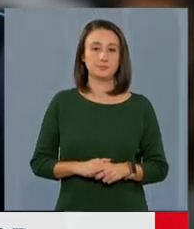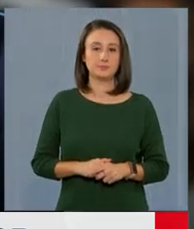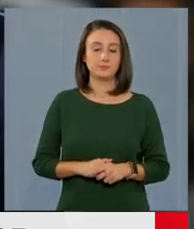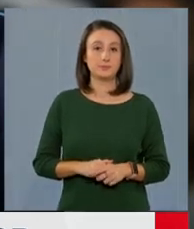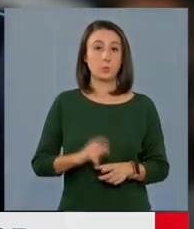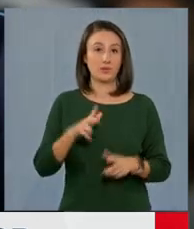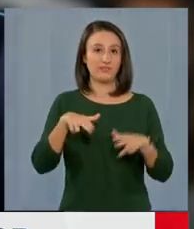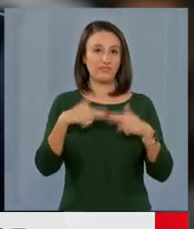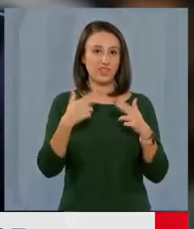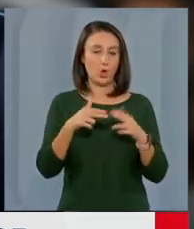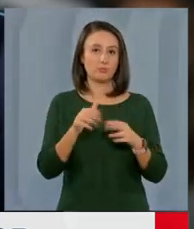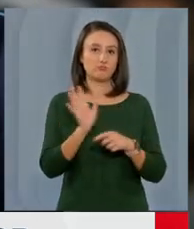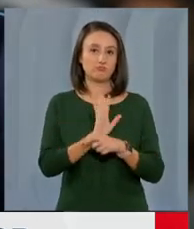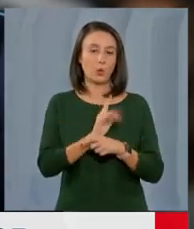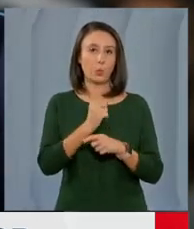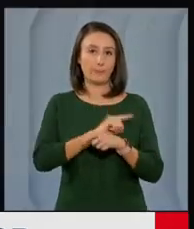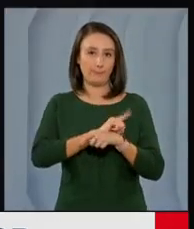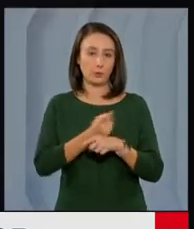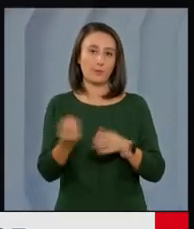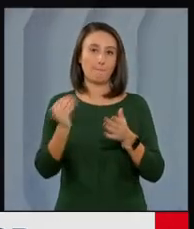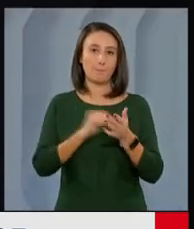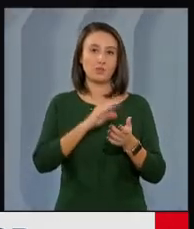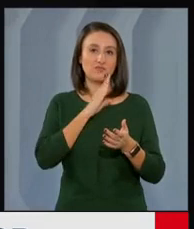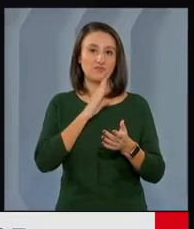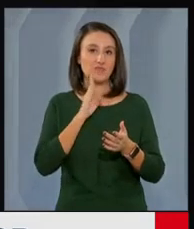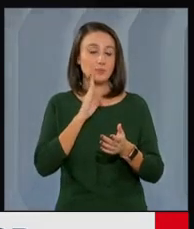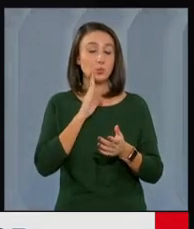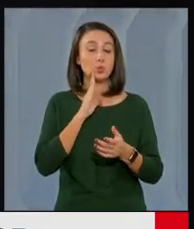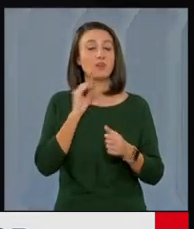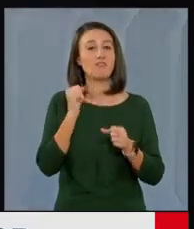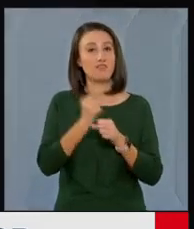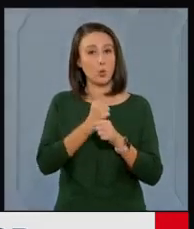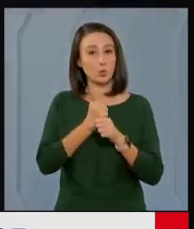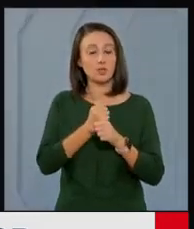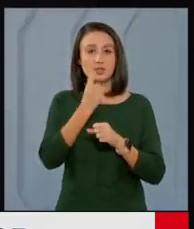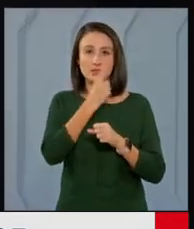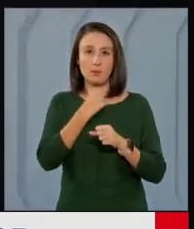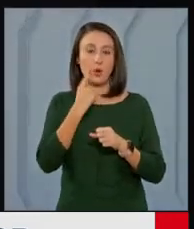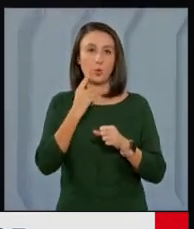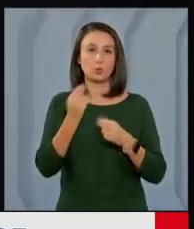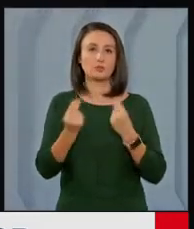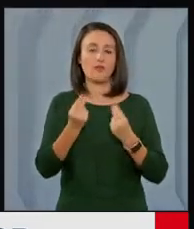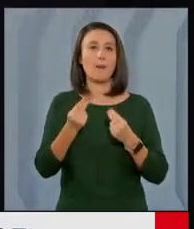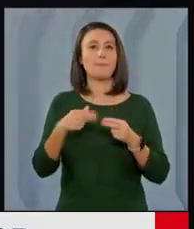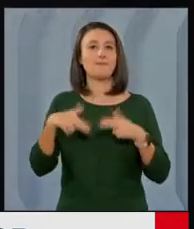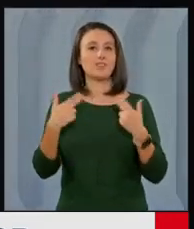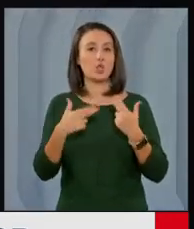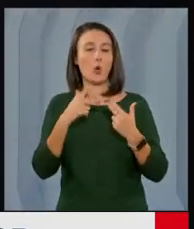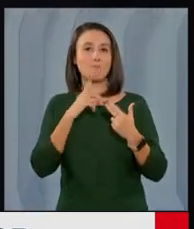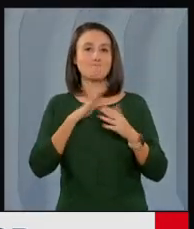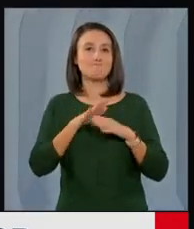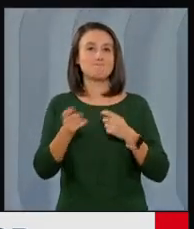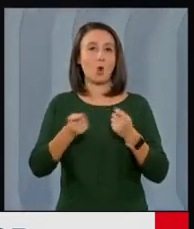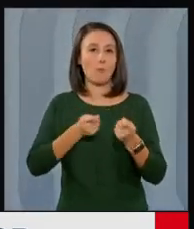Într-un videoclip de aproximativ un minut postat pe pagina de Facebook, realizat astfel încât să pară un clip de campanie, PSD a